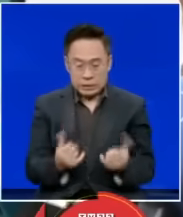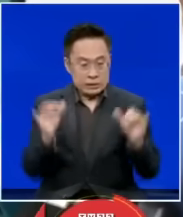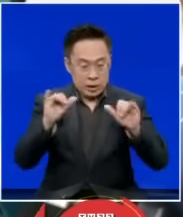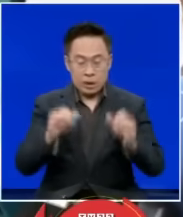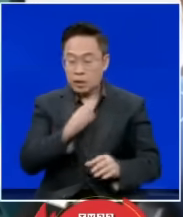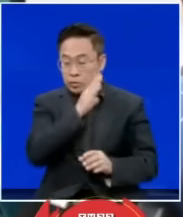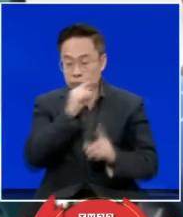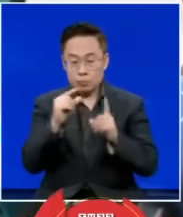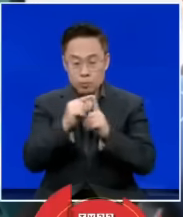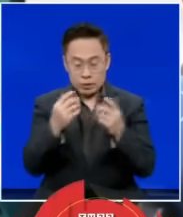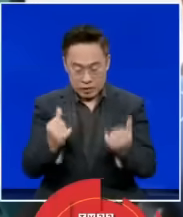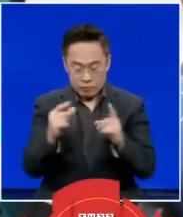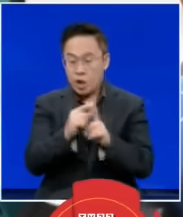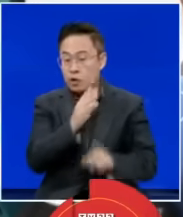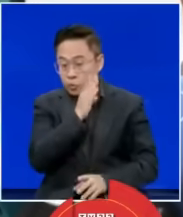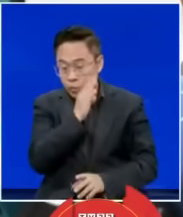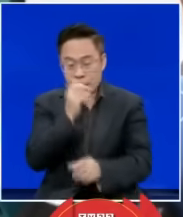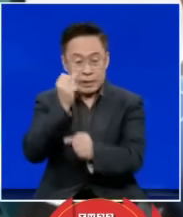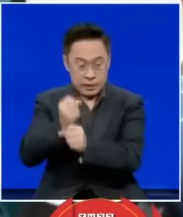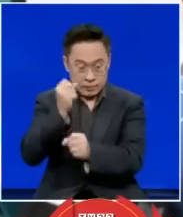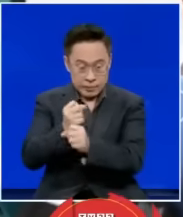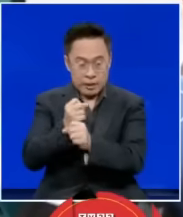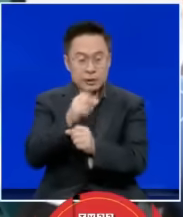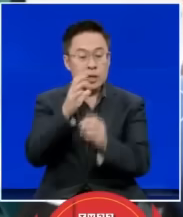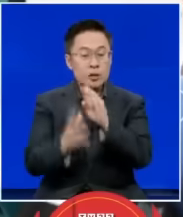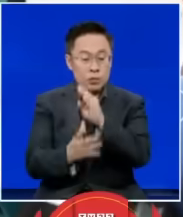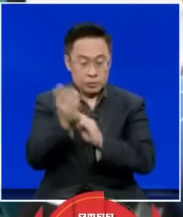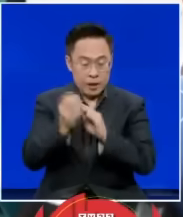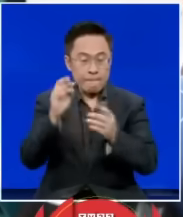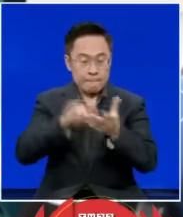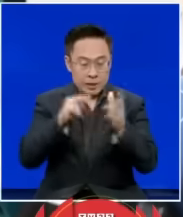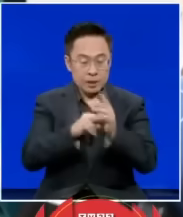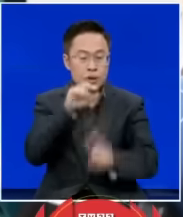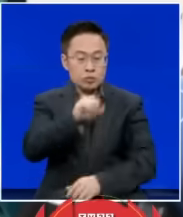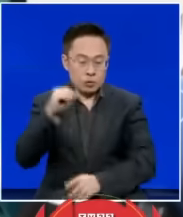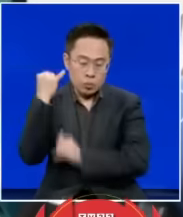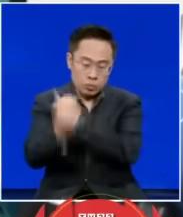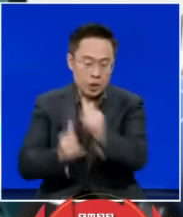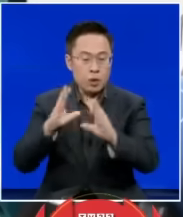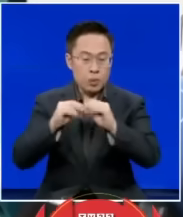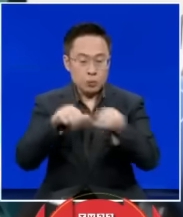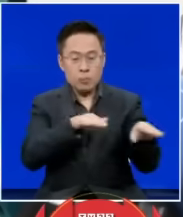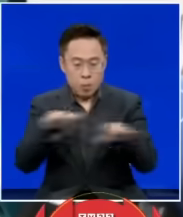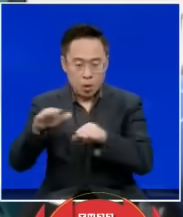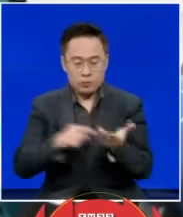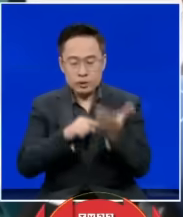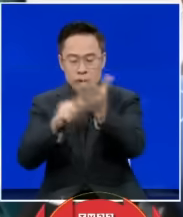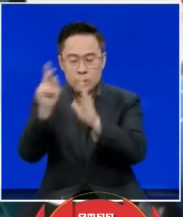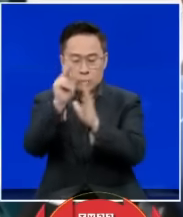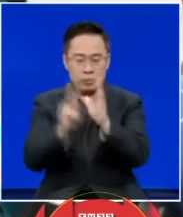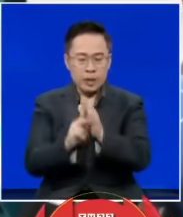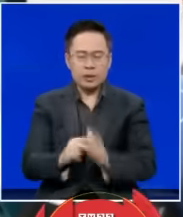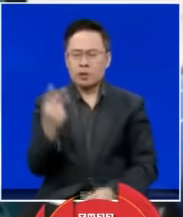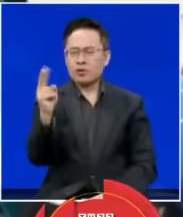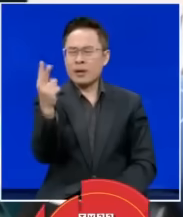่ สมมติถ้ามีความหมายการทำงานสภาเนี่ยนะที่นายกหมายถึงคือส.ส.เข้าประชุมพร้อมเพรียงเสนอกฎหมายมีเท่านี้แหละอย่า